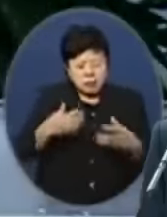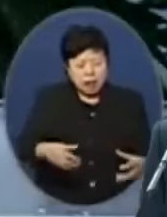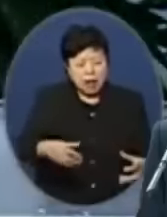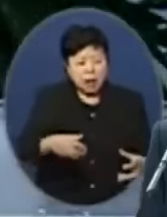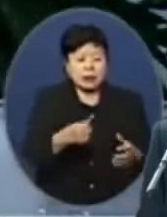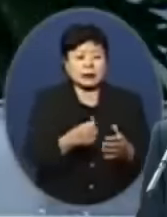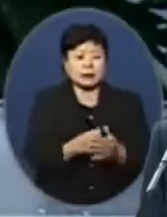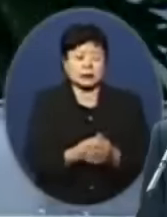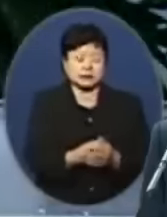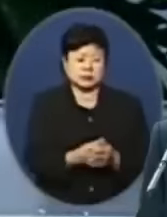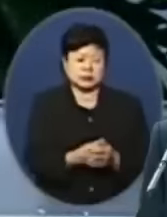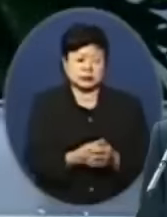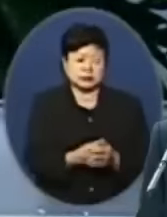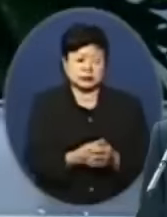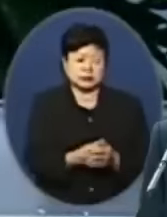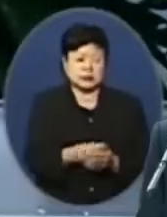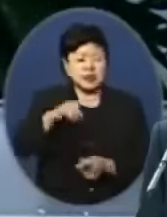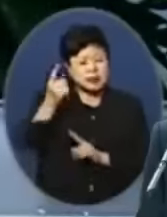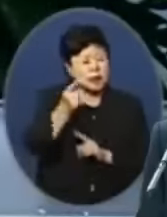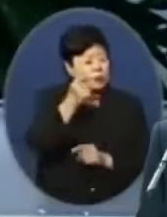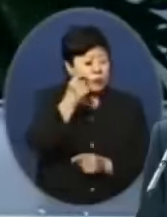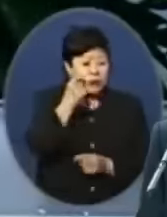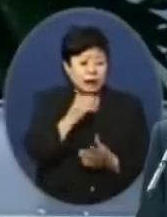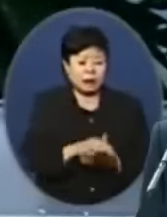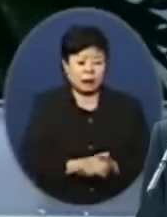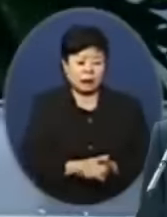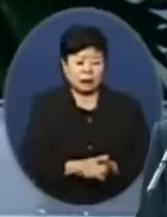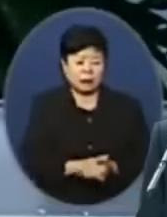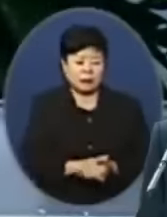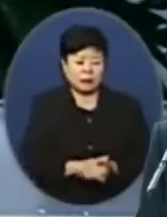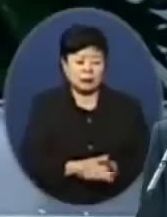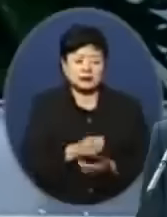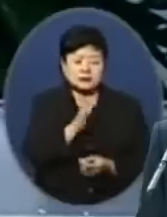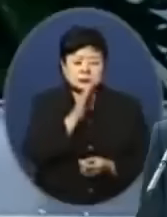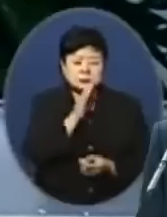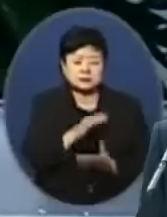다쳐놓으면 야구 못하지 않습니까?